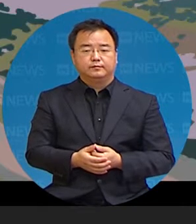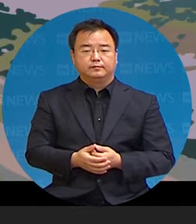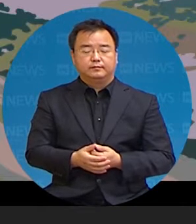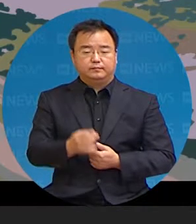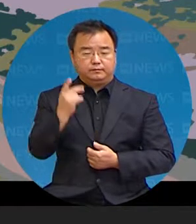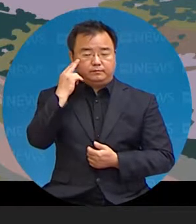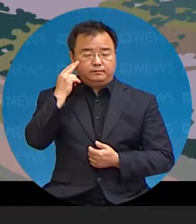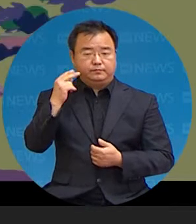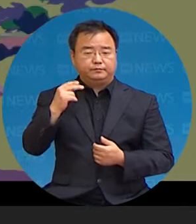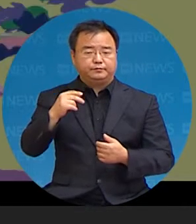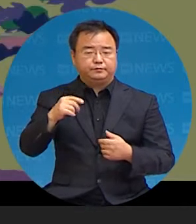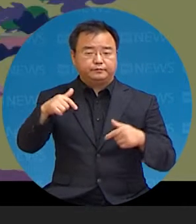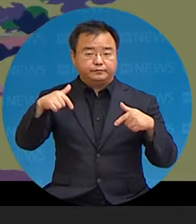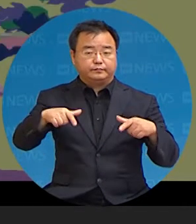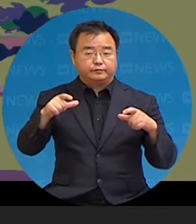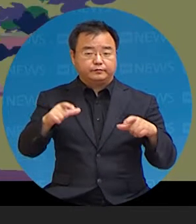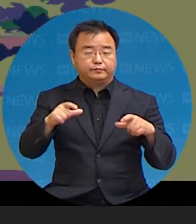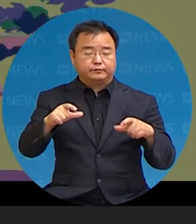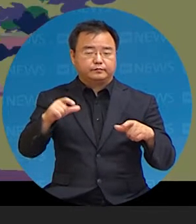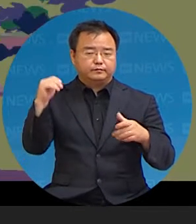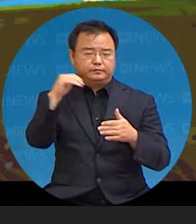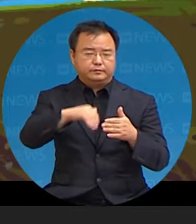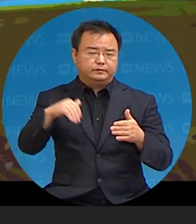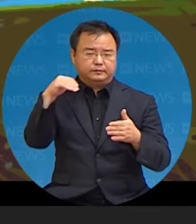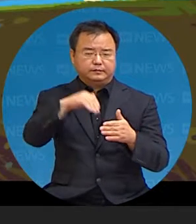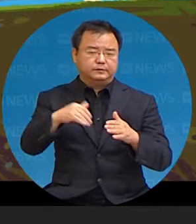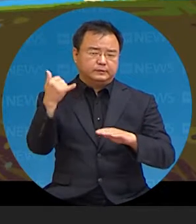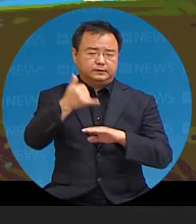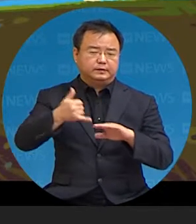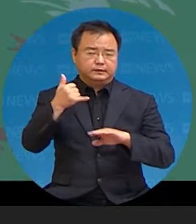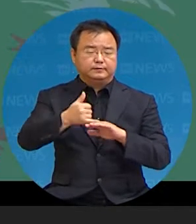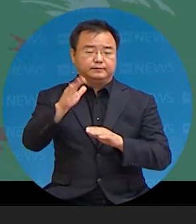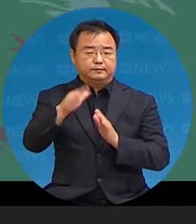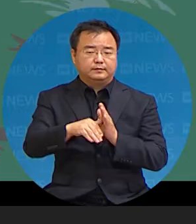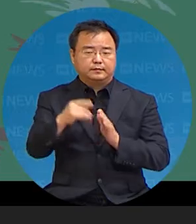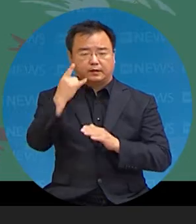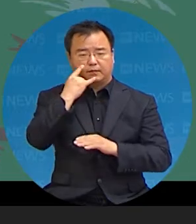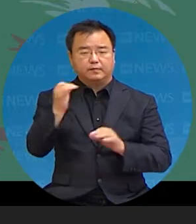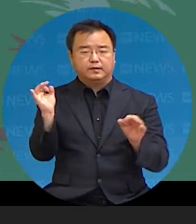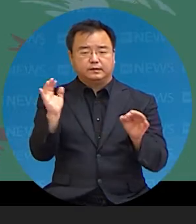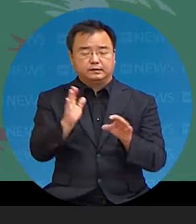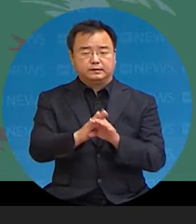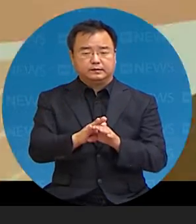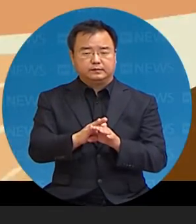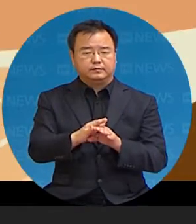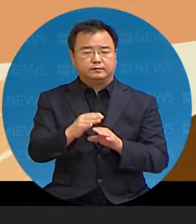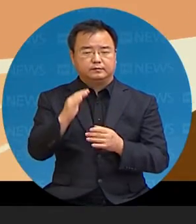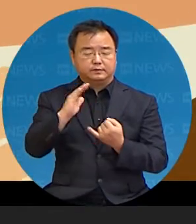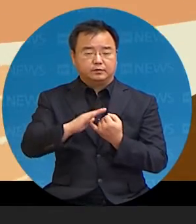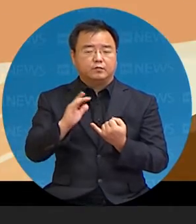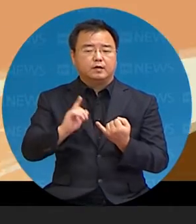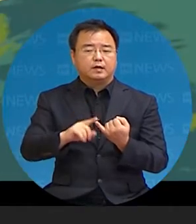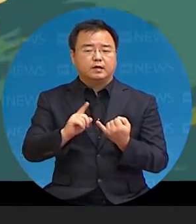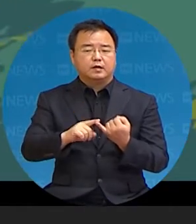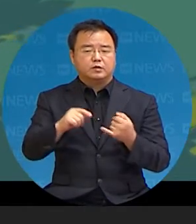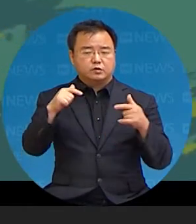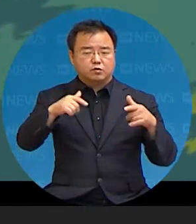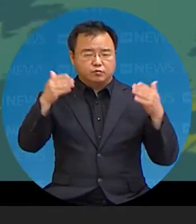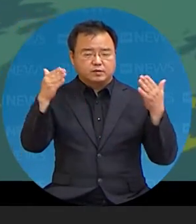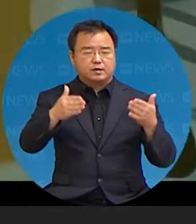미국 서부 개척 시대, 엄마를 잃은 12살 소녀 제이는 남은 가족들과 서부로 가는 마차 행렬에